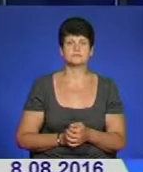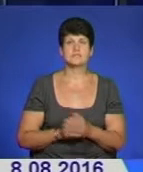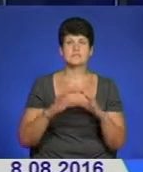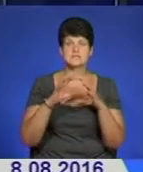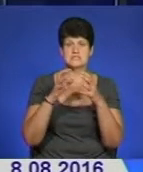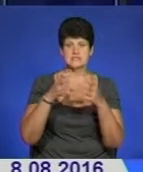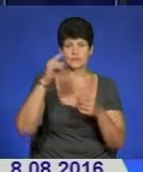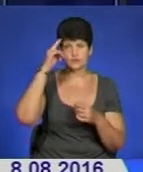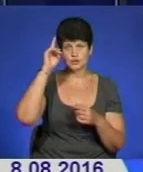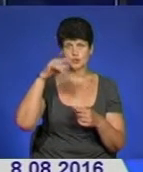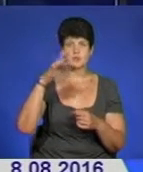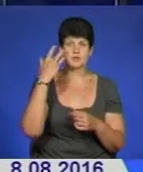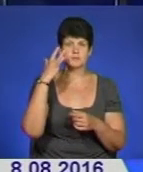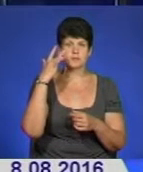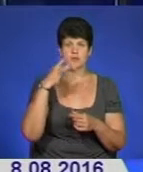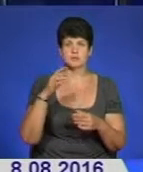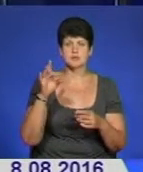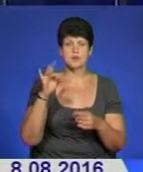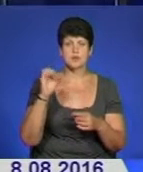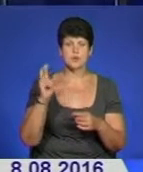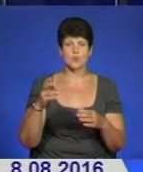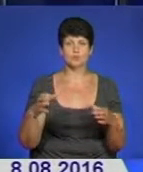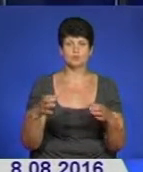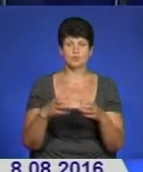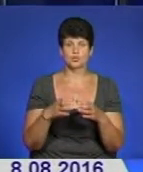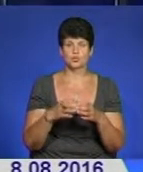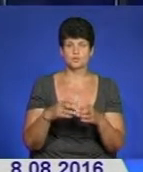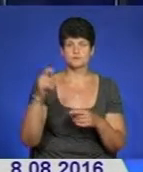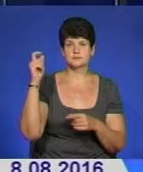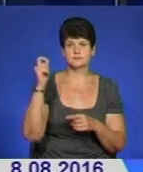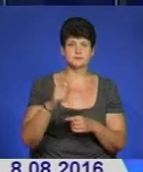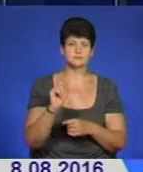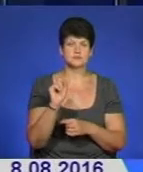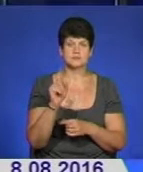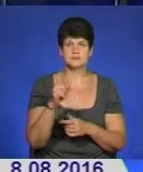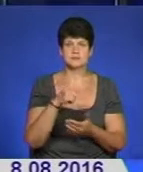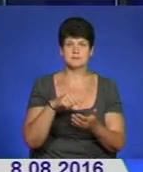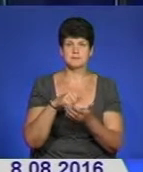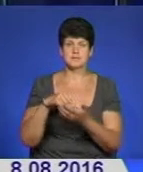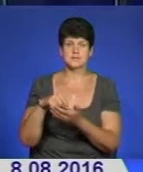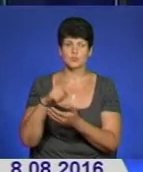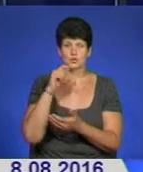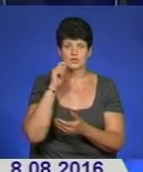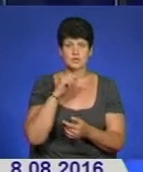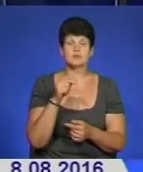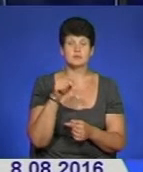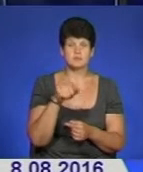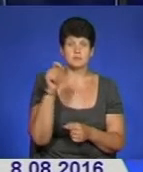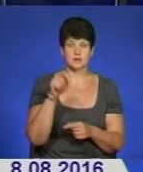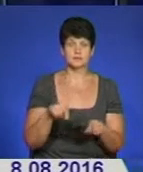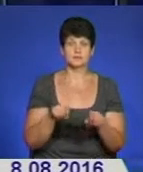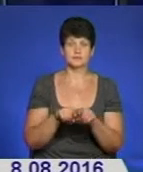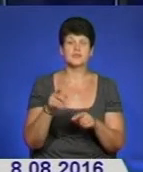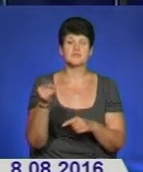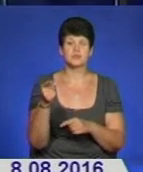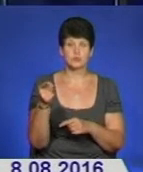Всесвітньо відомий американський рок-гурт «Катлі» з концертним туром відвідає 11 міст України. Одне із них – Тернопіль.